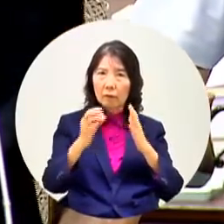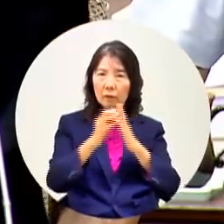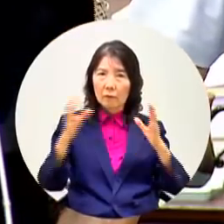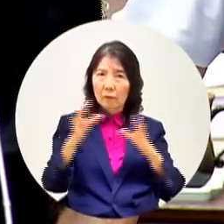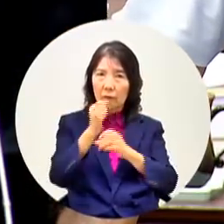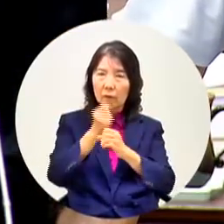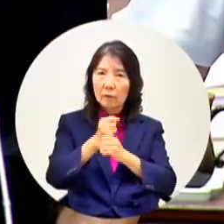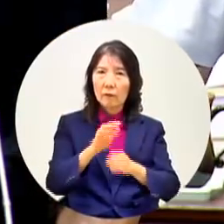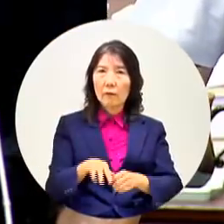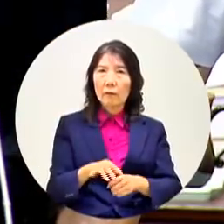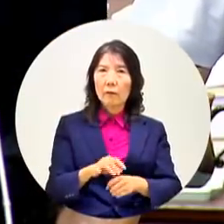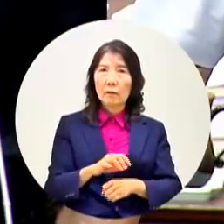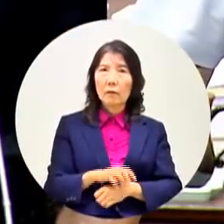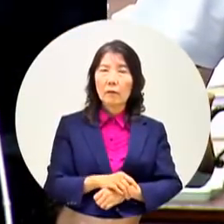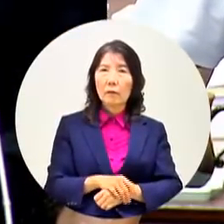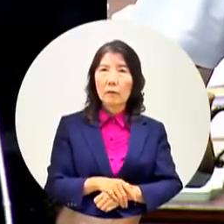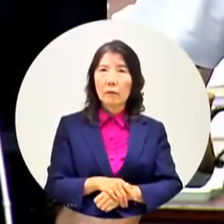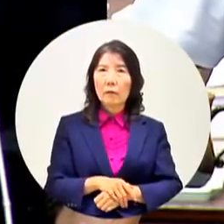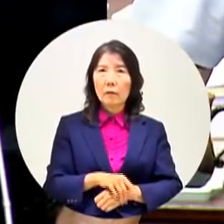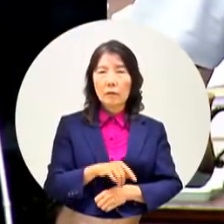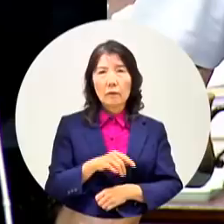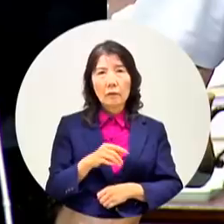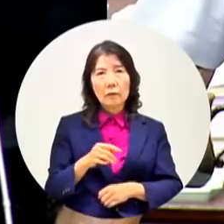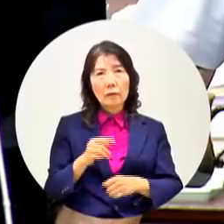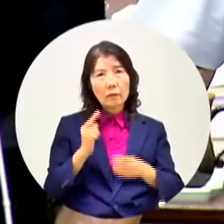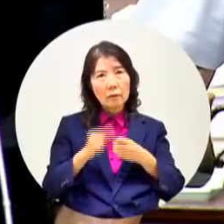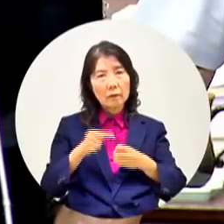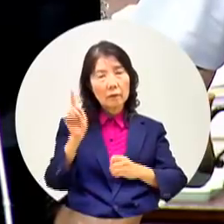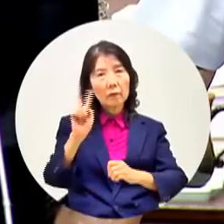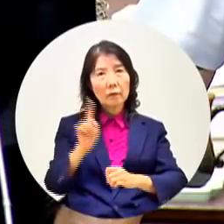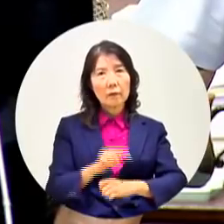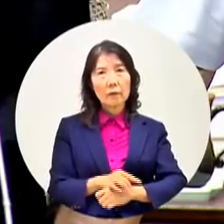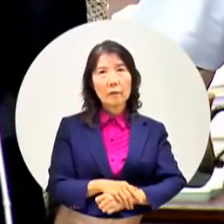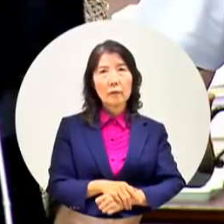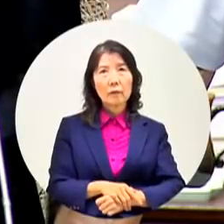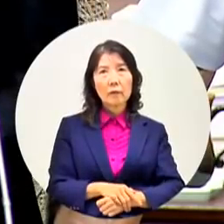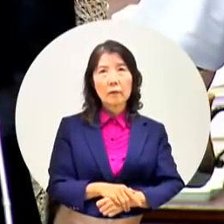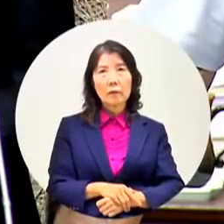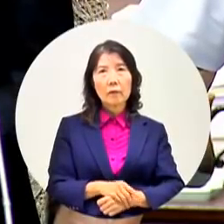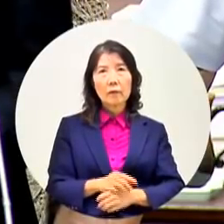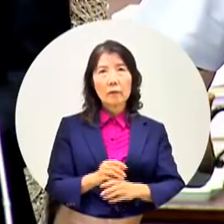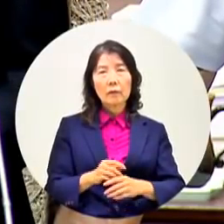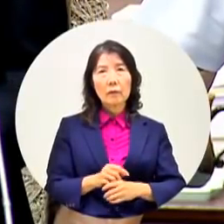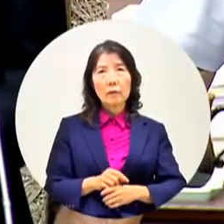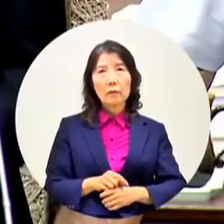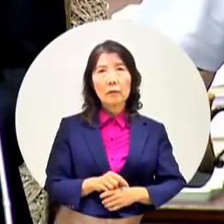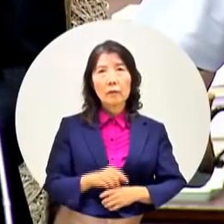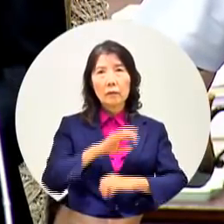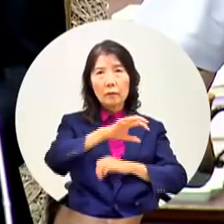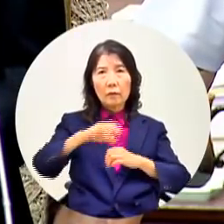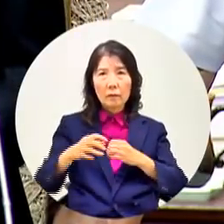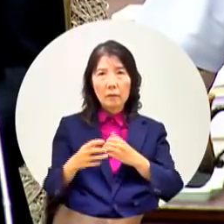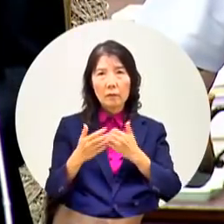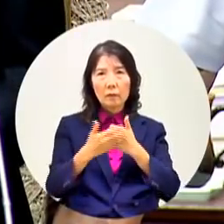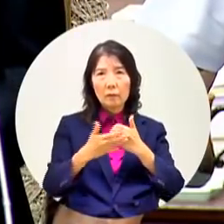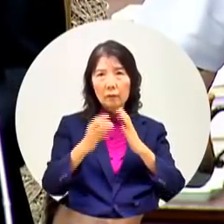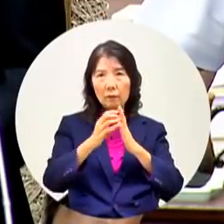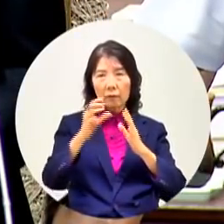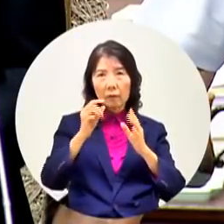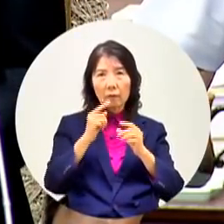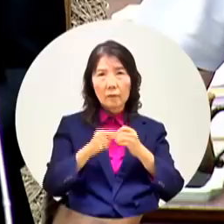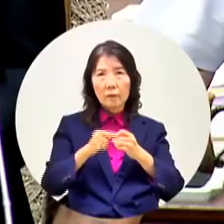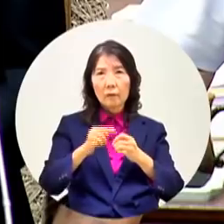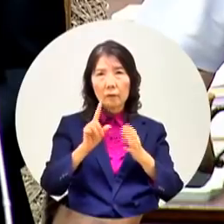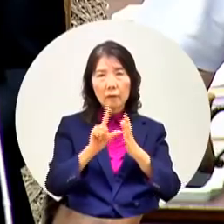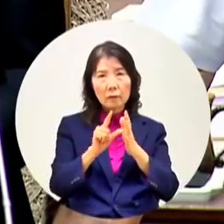环保局大概这个目标的目标，我现在不是说局长跟环保局我们的目标大概的时